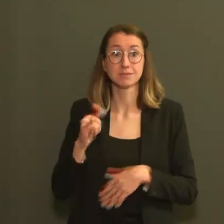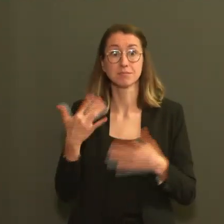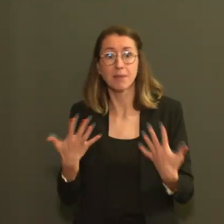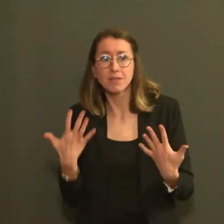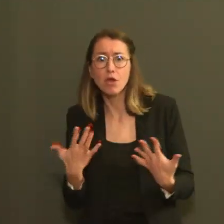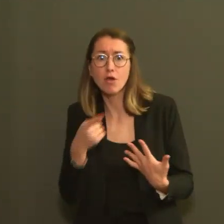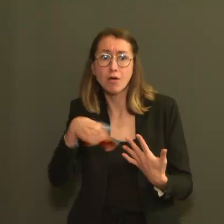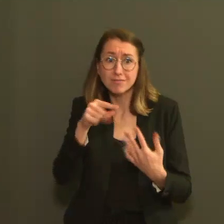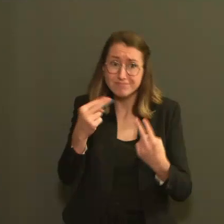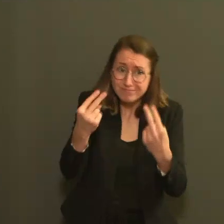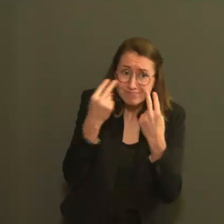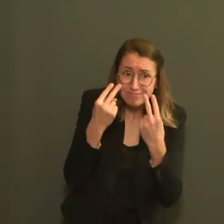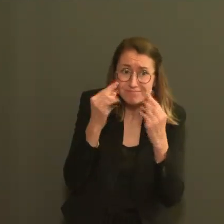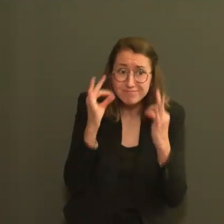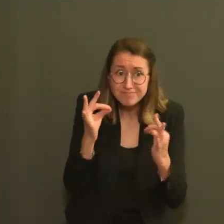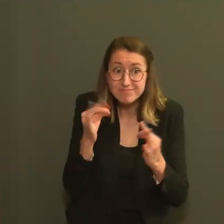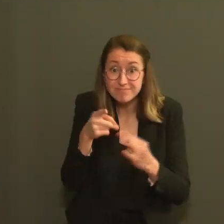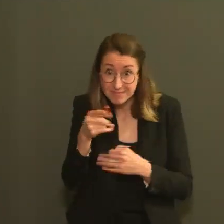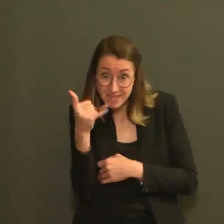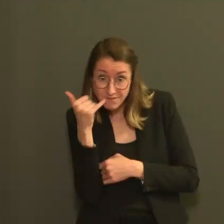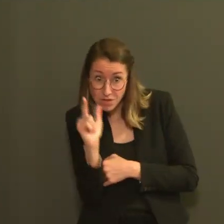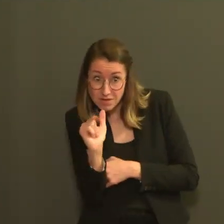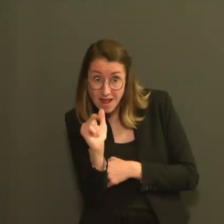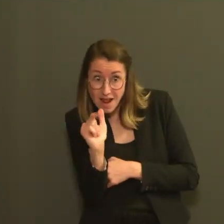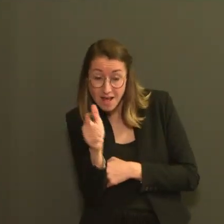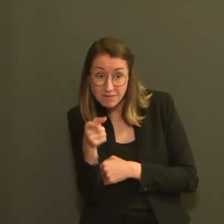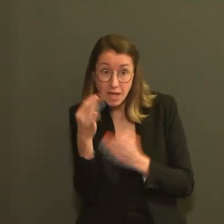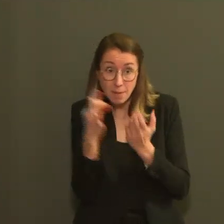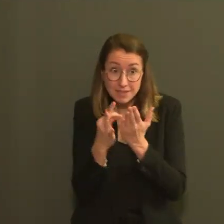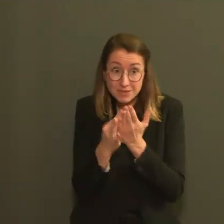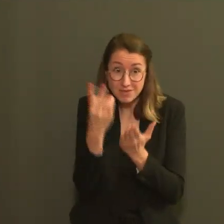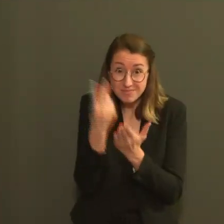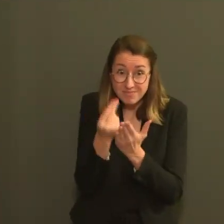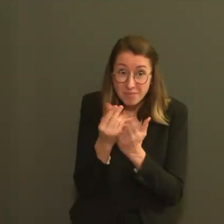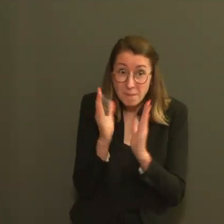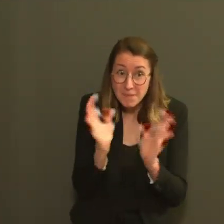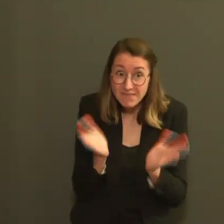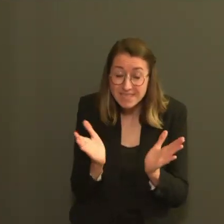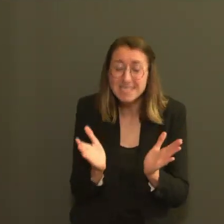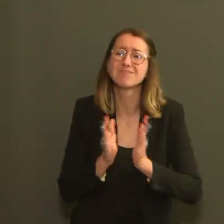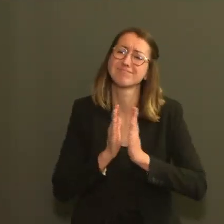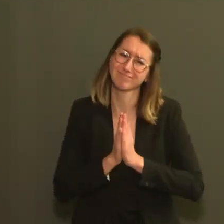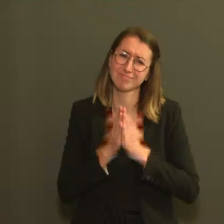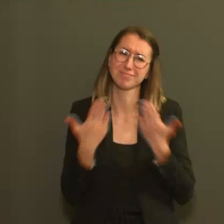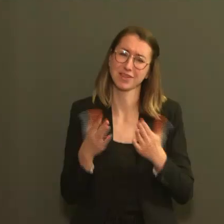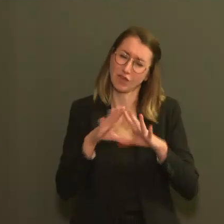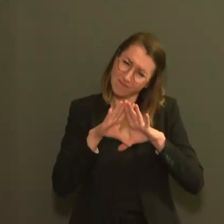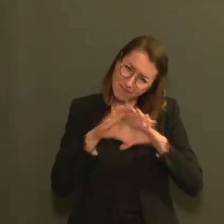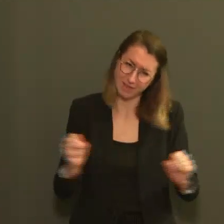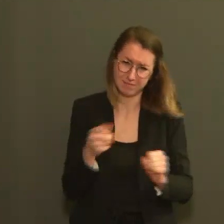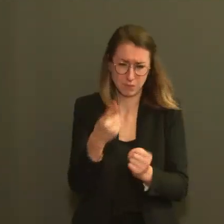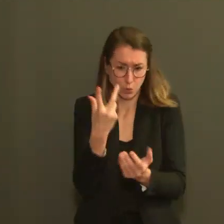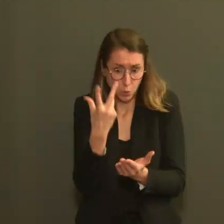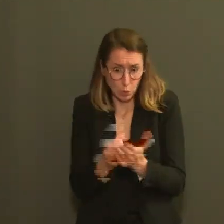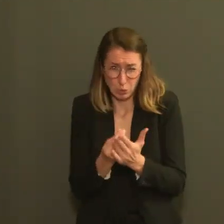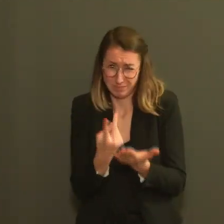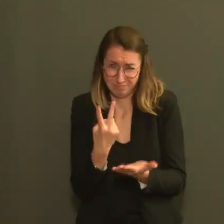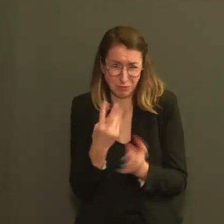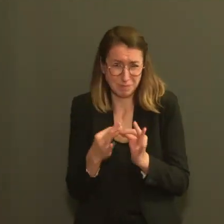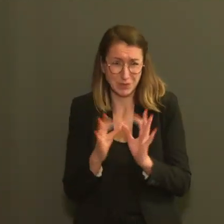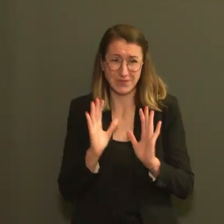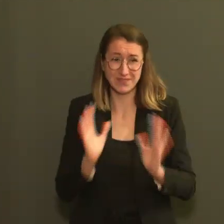d'un smartphone et que vous n'avez pas encore installé l'app, on compte sur vous. Certains ont des questions sur le respect de la vie privée et c'est tout à